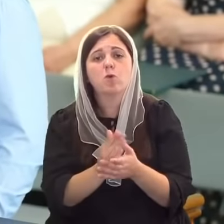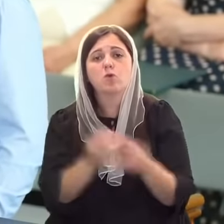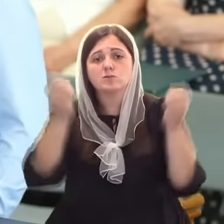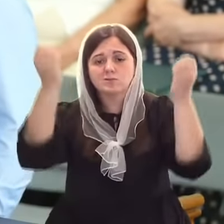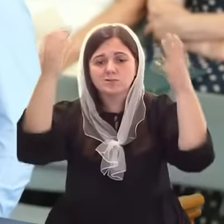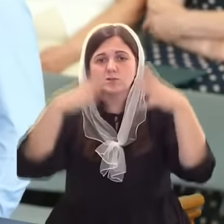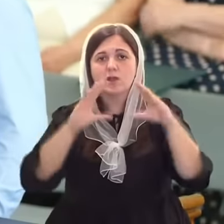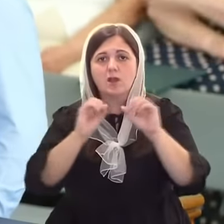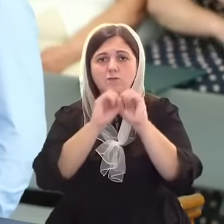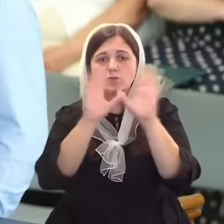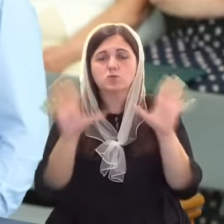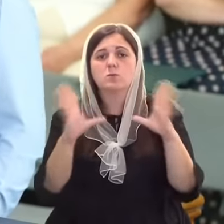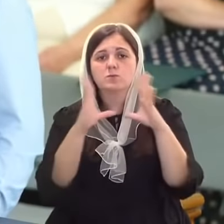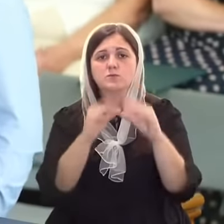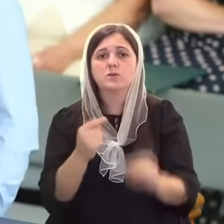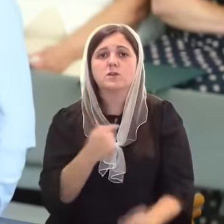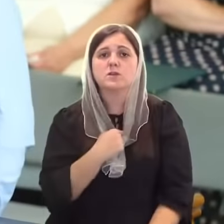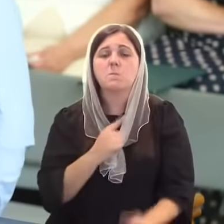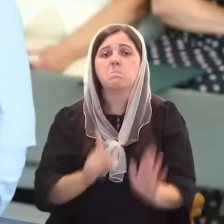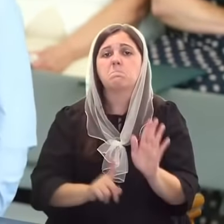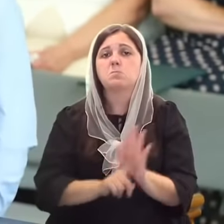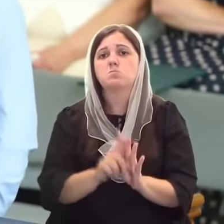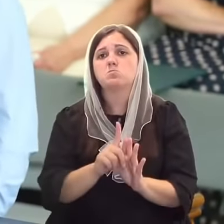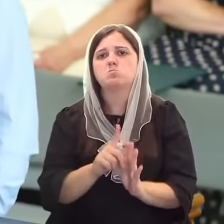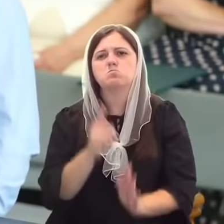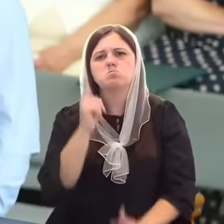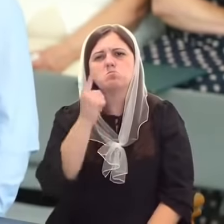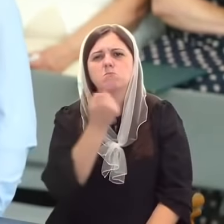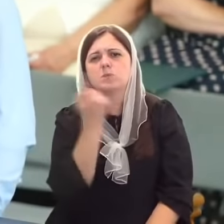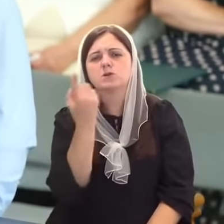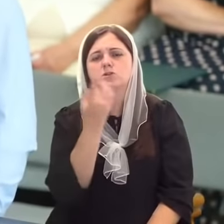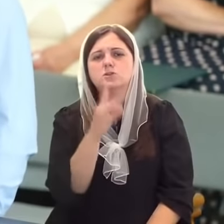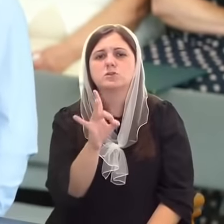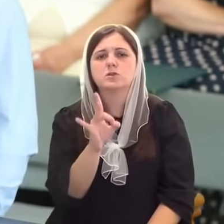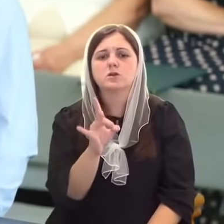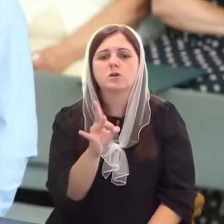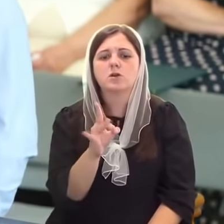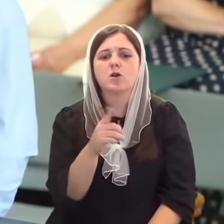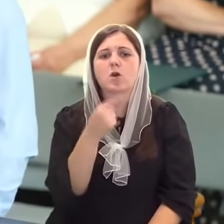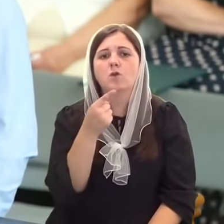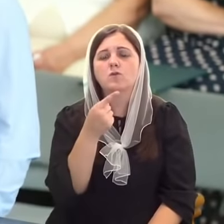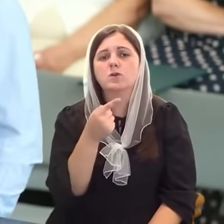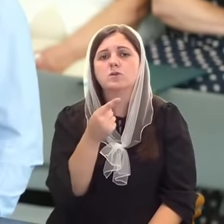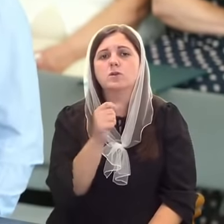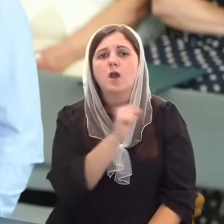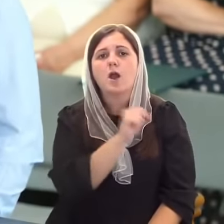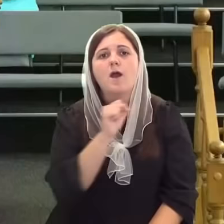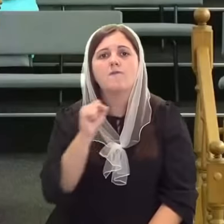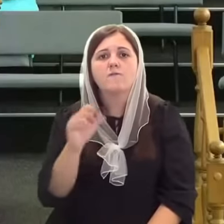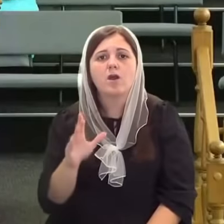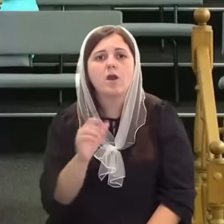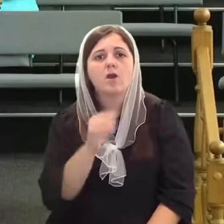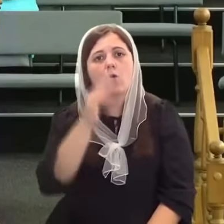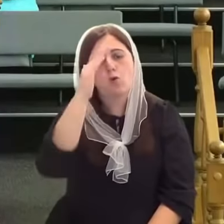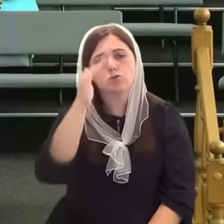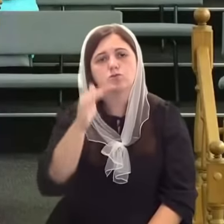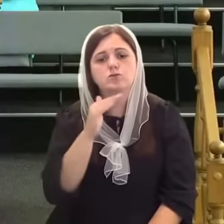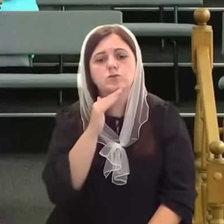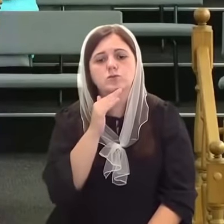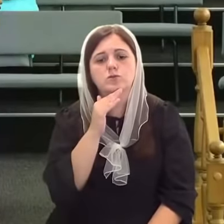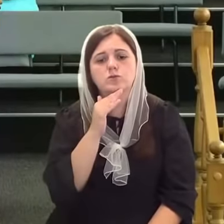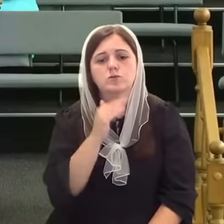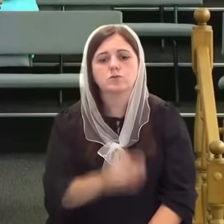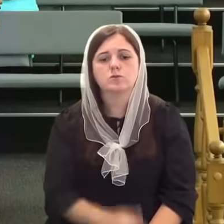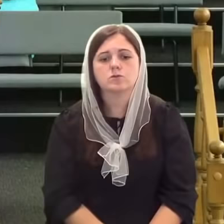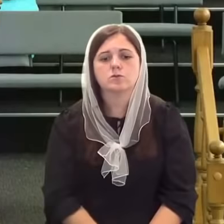Духом, я помню, я начал первый раз молиться словами «Авва, Отче». Я тогда